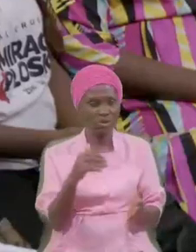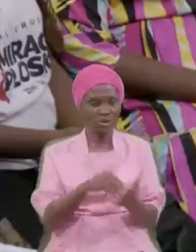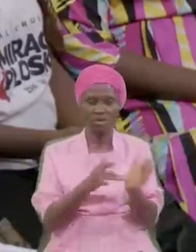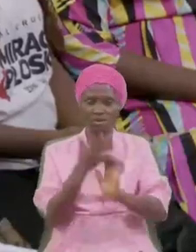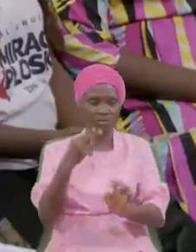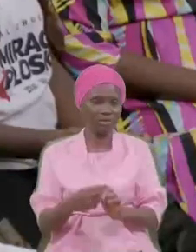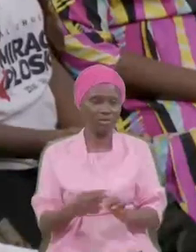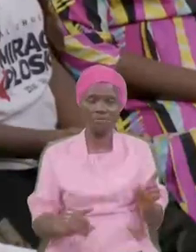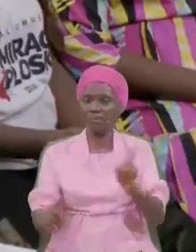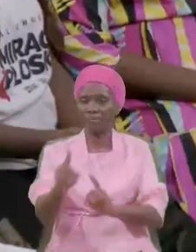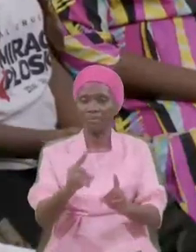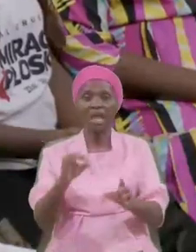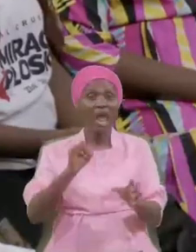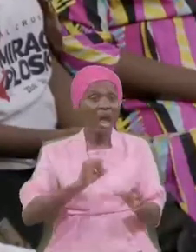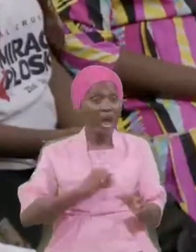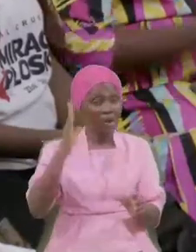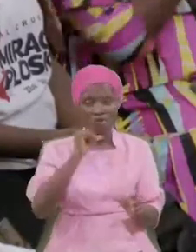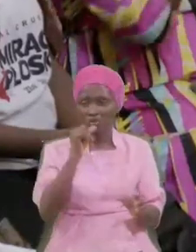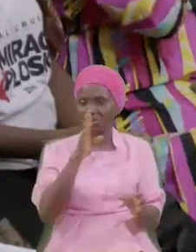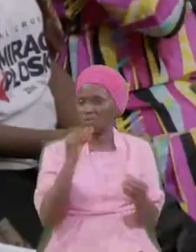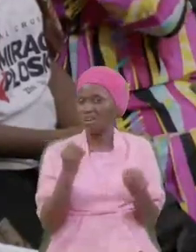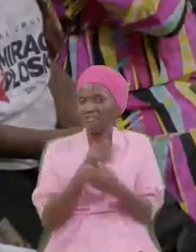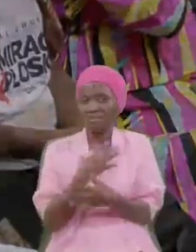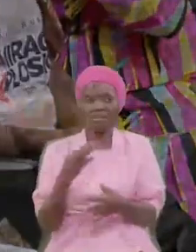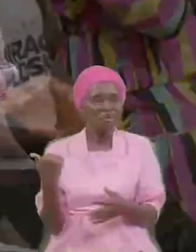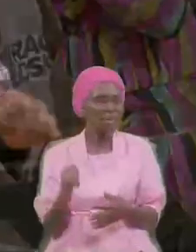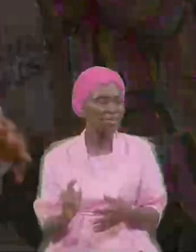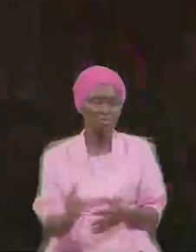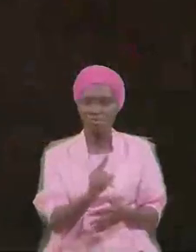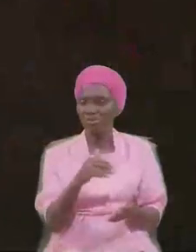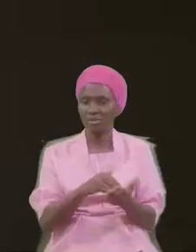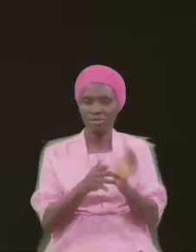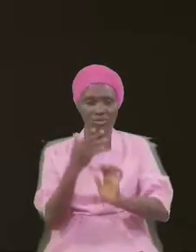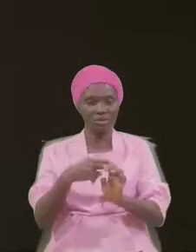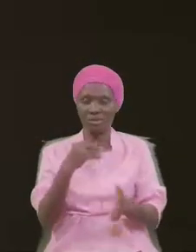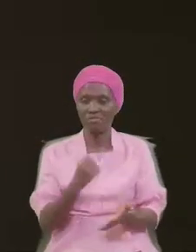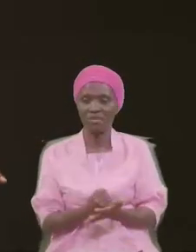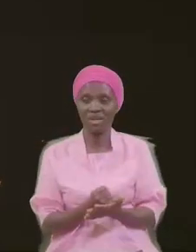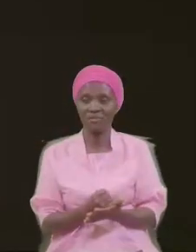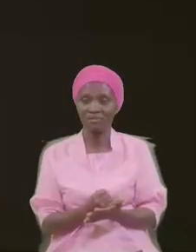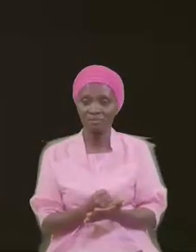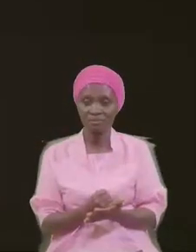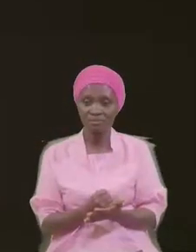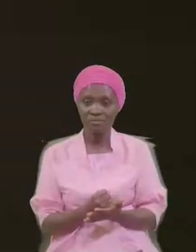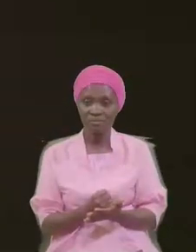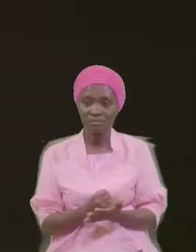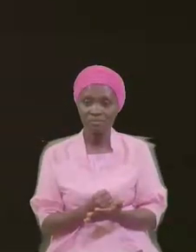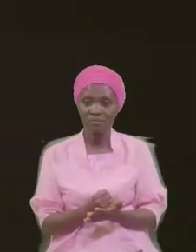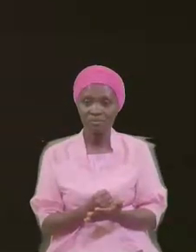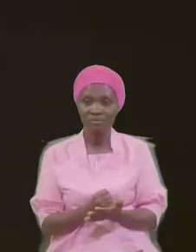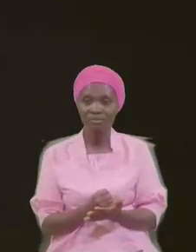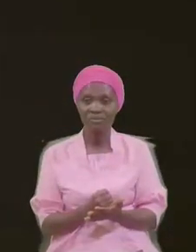n'aurai plus peur au nom de Jésus. Parfois, nous disons cela, mais